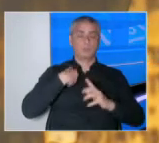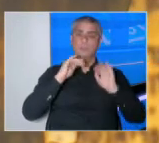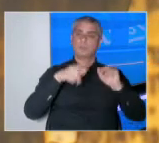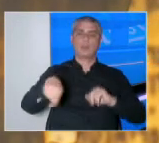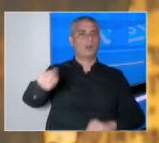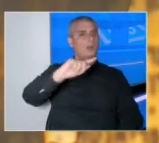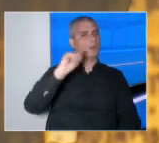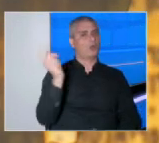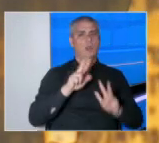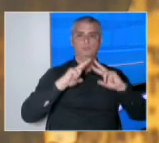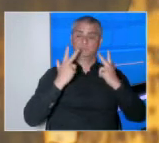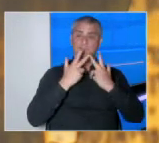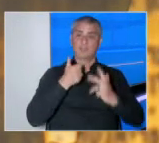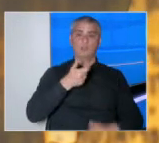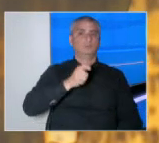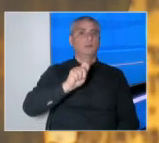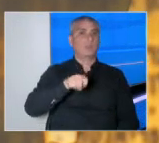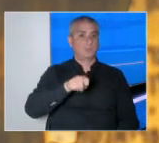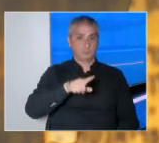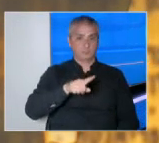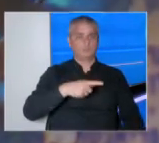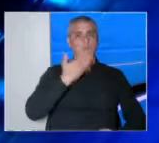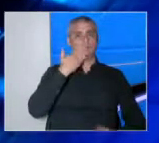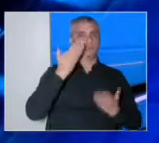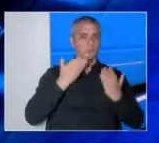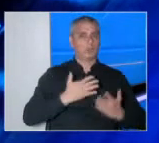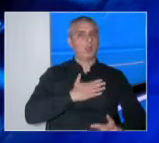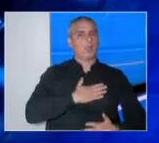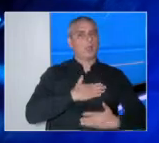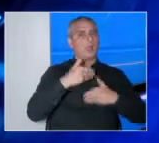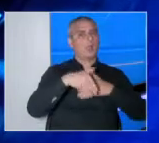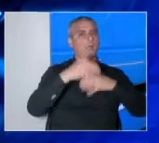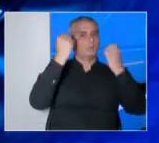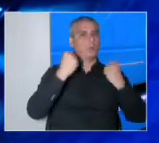מכאן, מכל צוות בערוץ כנסת, בירושלים, חג עצמאות שמח.